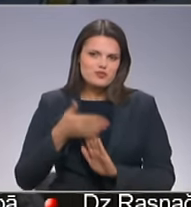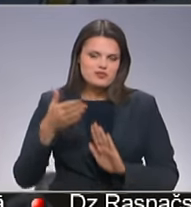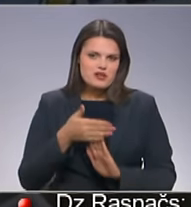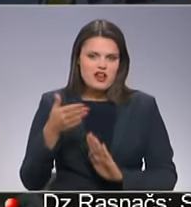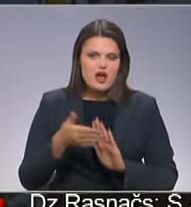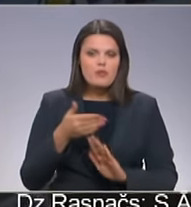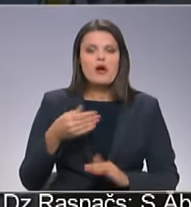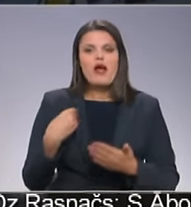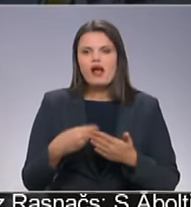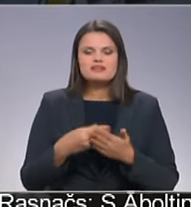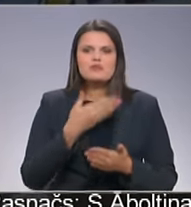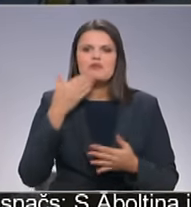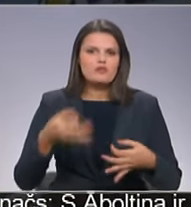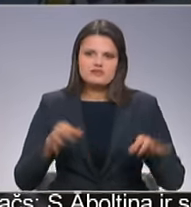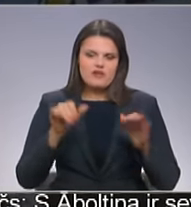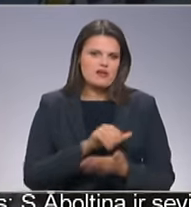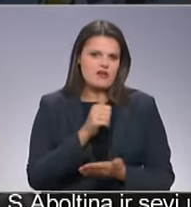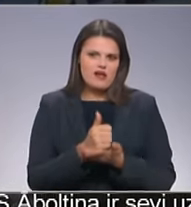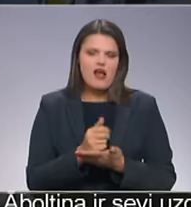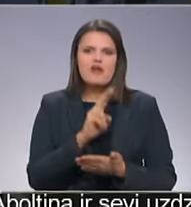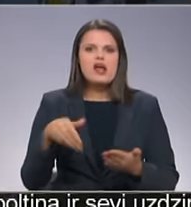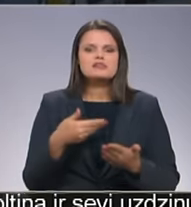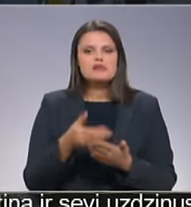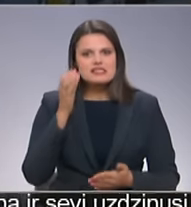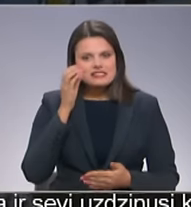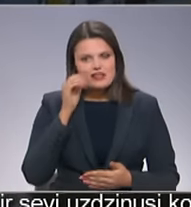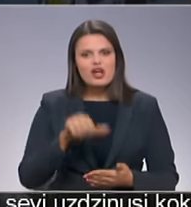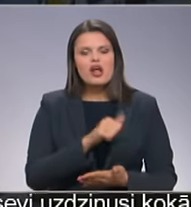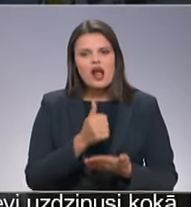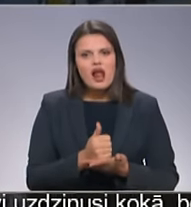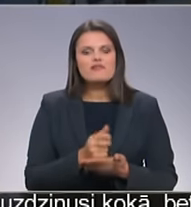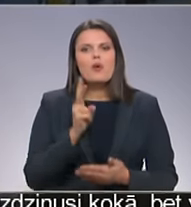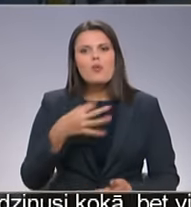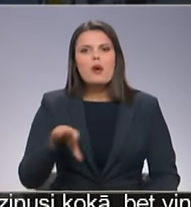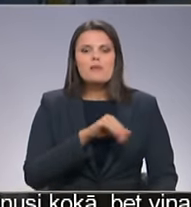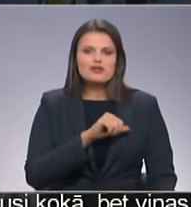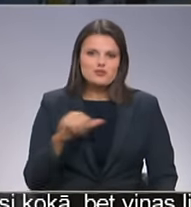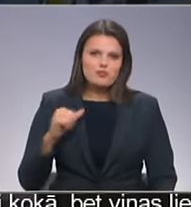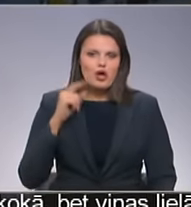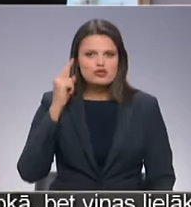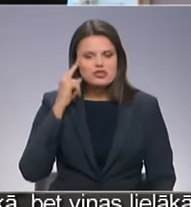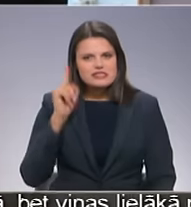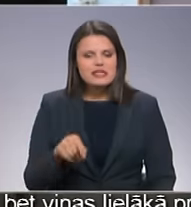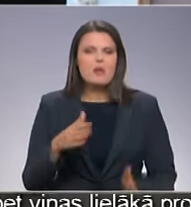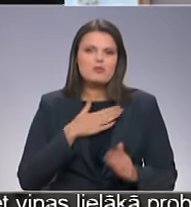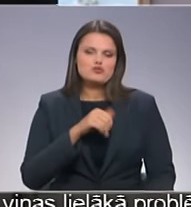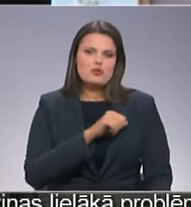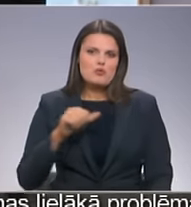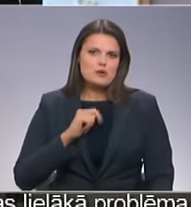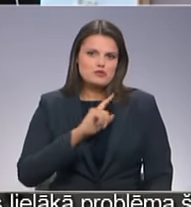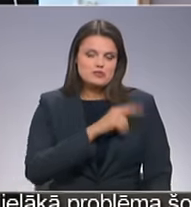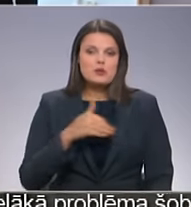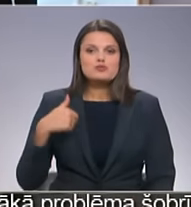tās atzīmes jau nav tas galvenais, kas pierāda mūsu zināšanas. Galvenais ir, ko mēs paši zinām un mūsu spējas. Dricānu